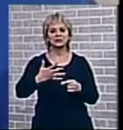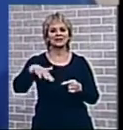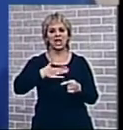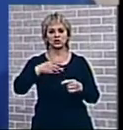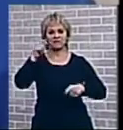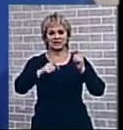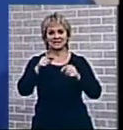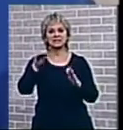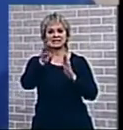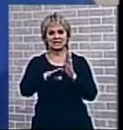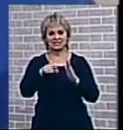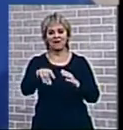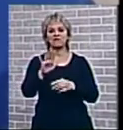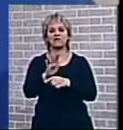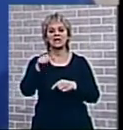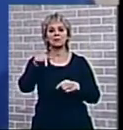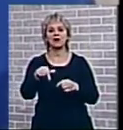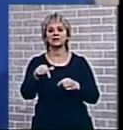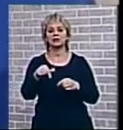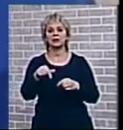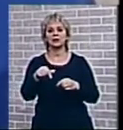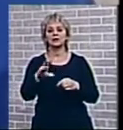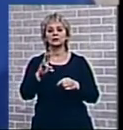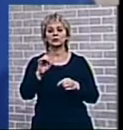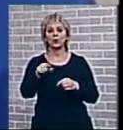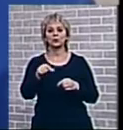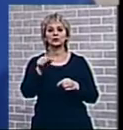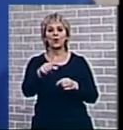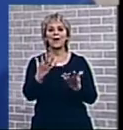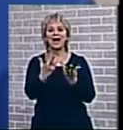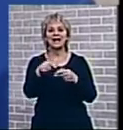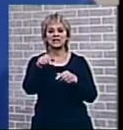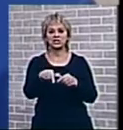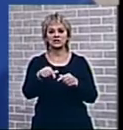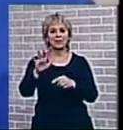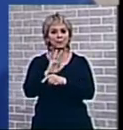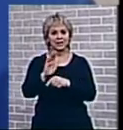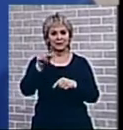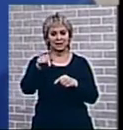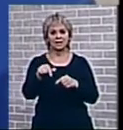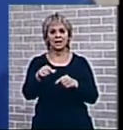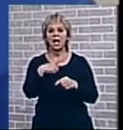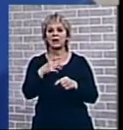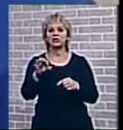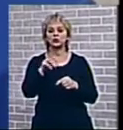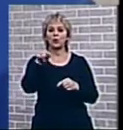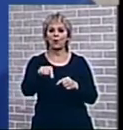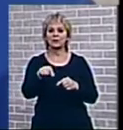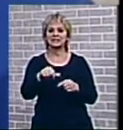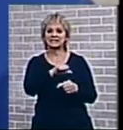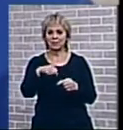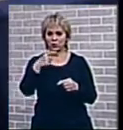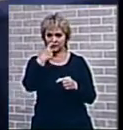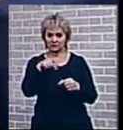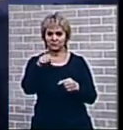фестиваля. Состав фильмов, ну, то количество премьер говорит уже само о